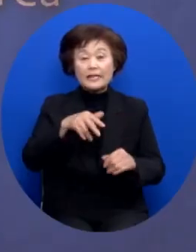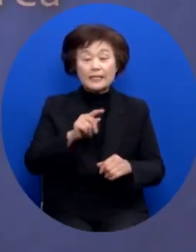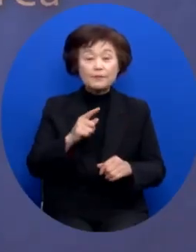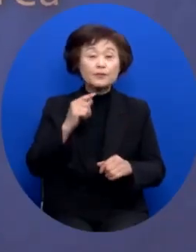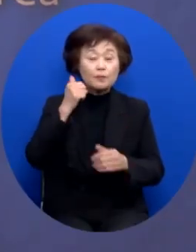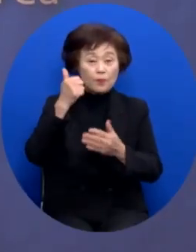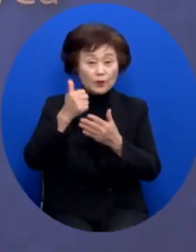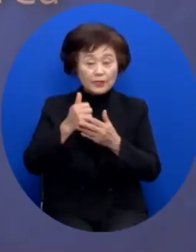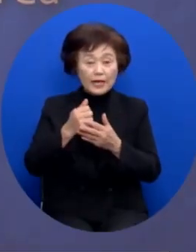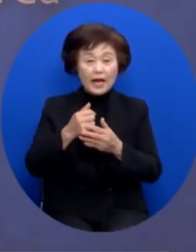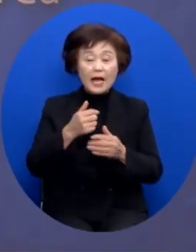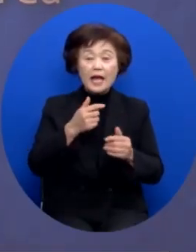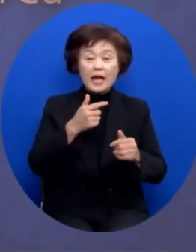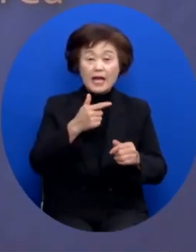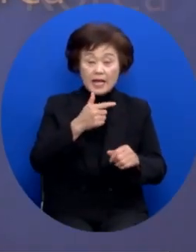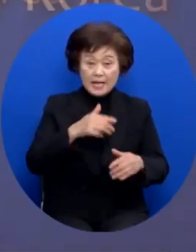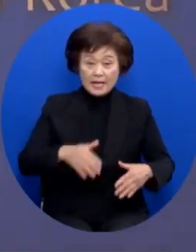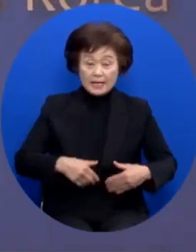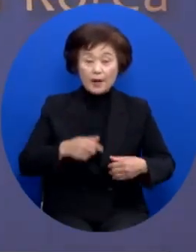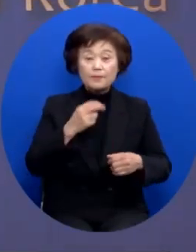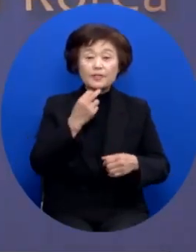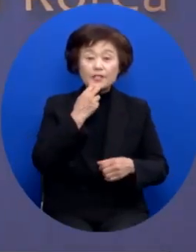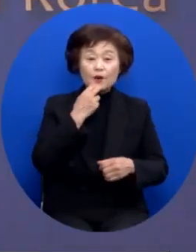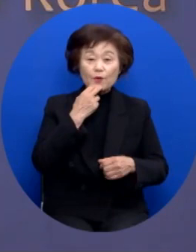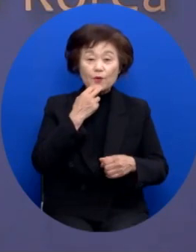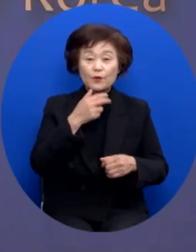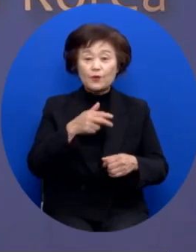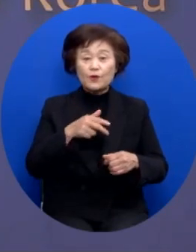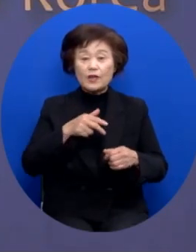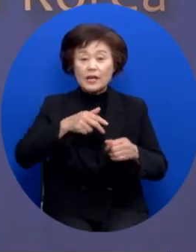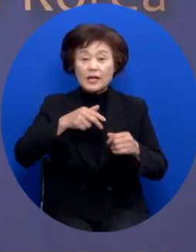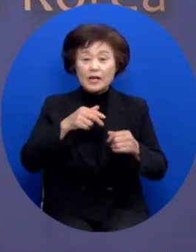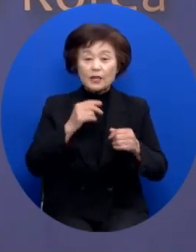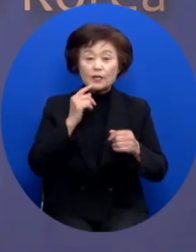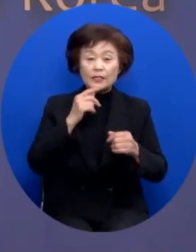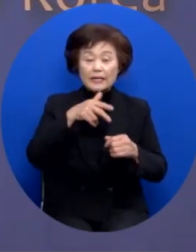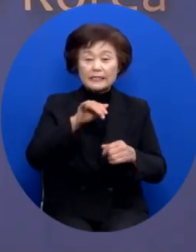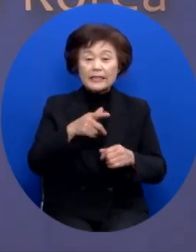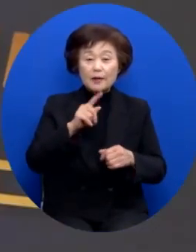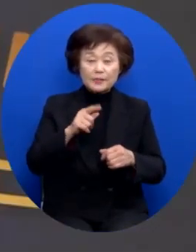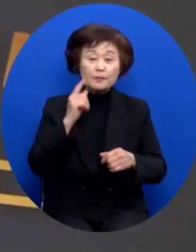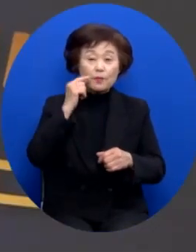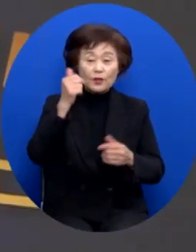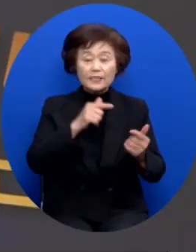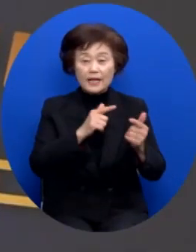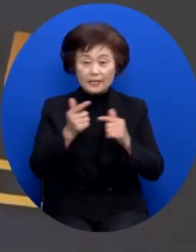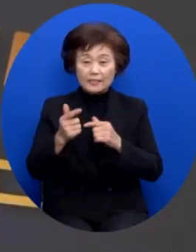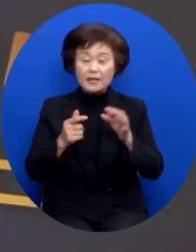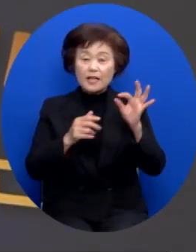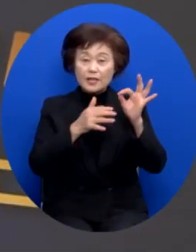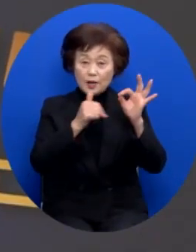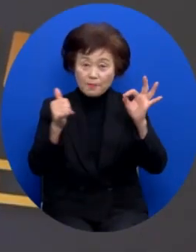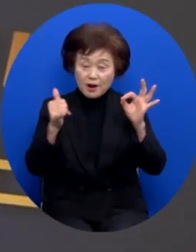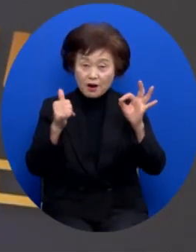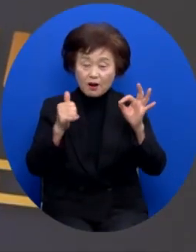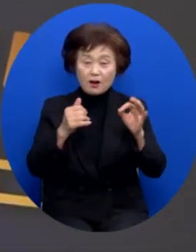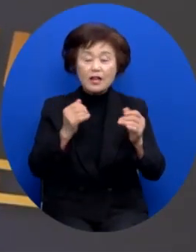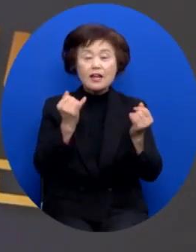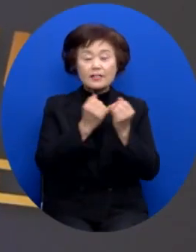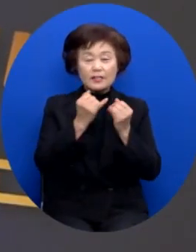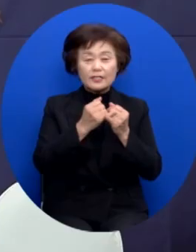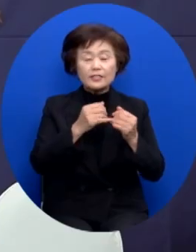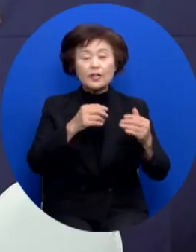목사 남서울 비전교회 김미숙 사모 등 총 명의 여성 지도자들에게 여성 지도자상을